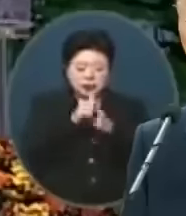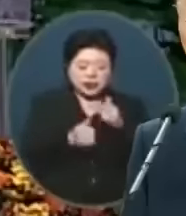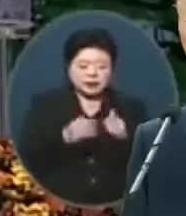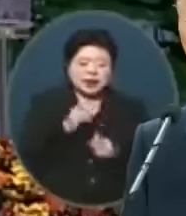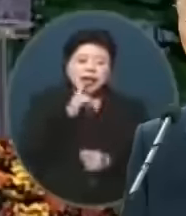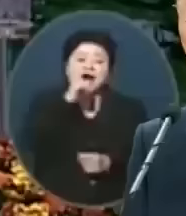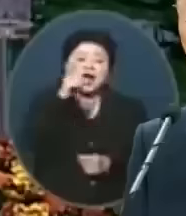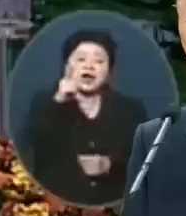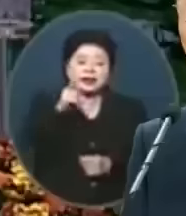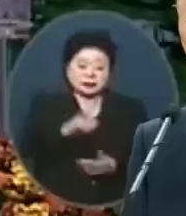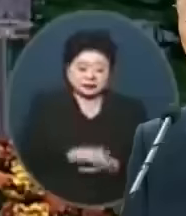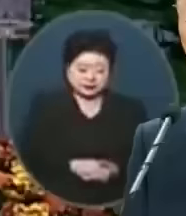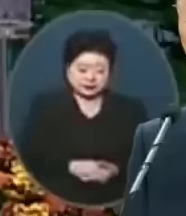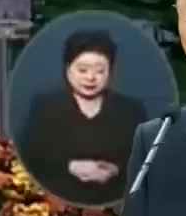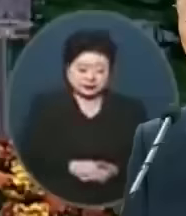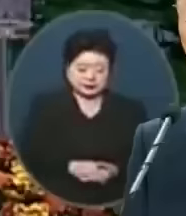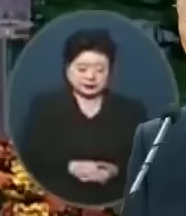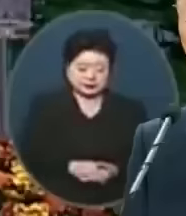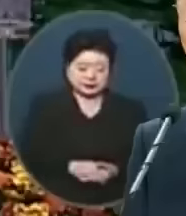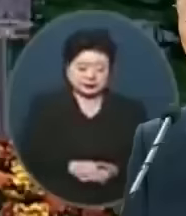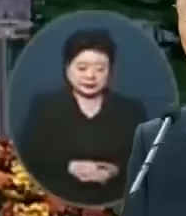아뢰는 온갖 필요를